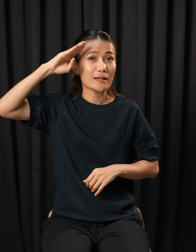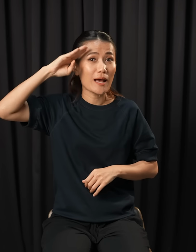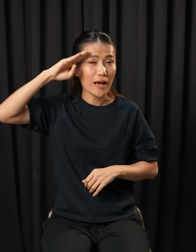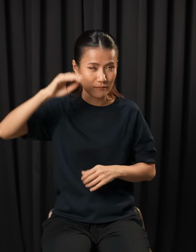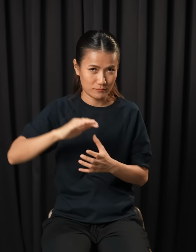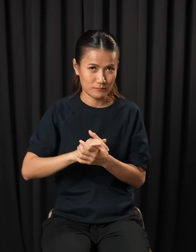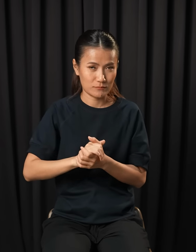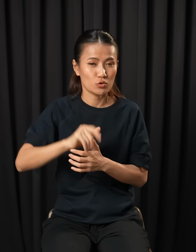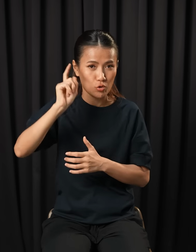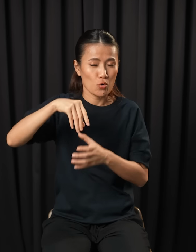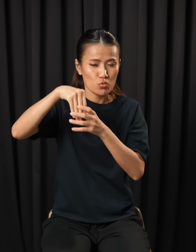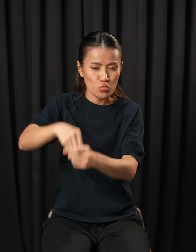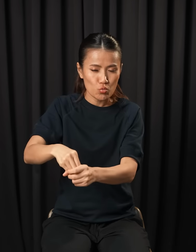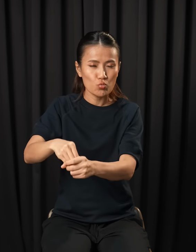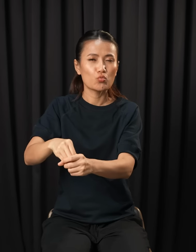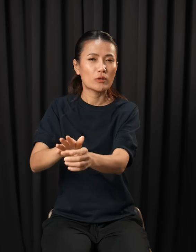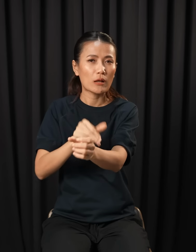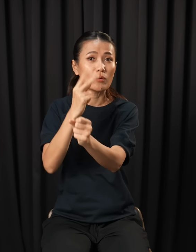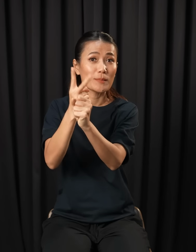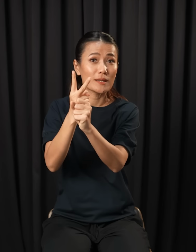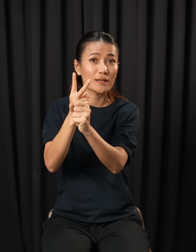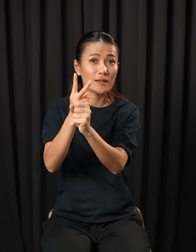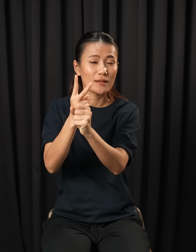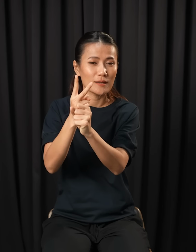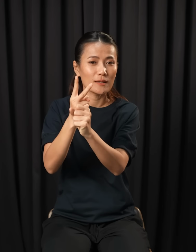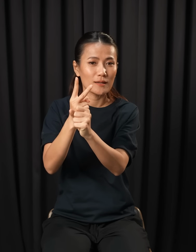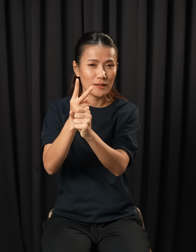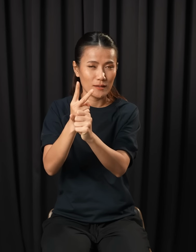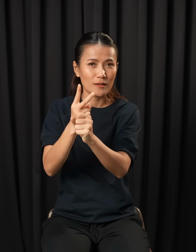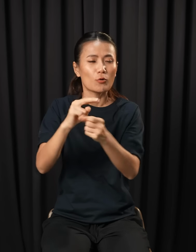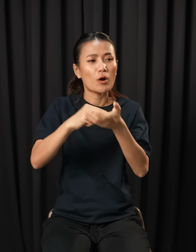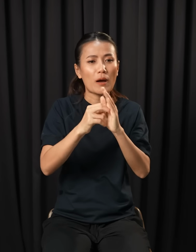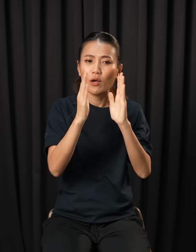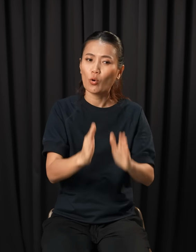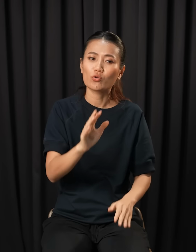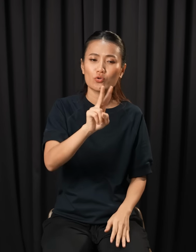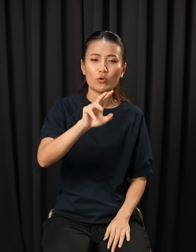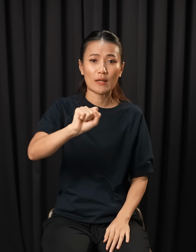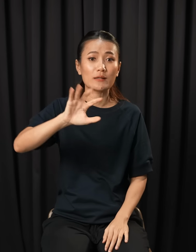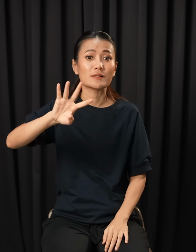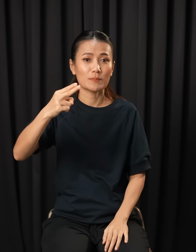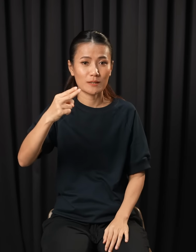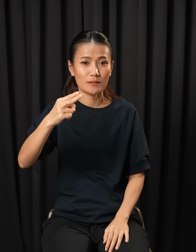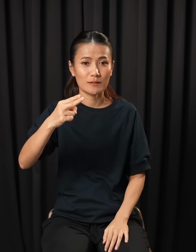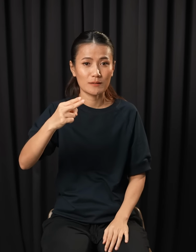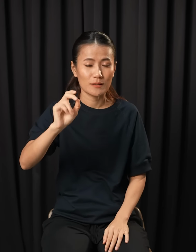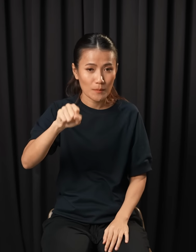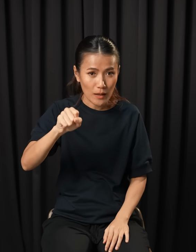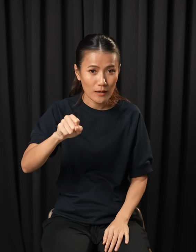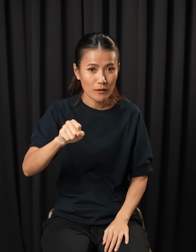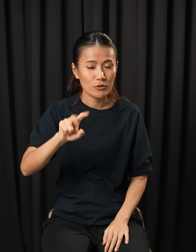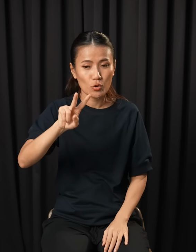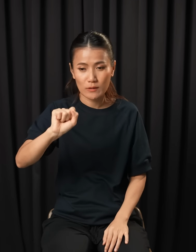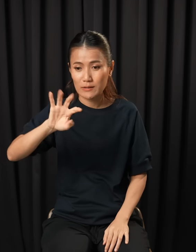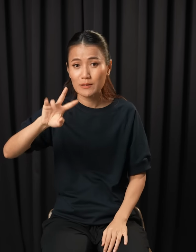ละ 125,000เนี่ยเป็น พลทหาร พลทหารที่เข้าไปเกณฑ ์ ต้องอยู่2ปีเนี่ยนะเท่ากับ2